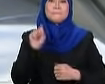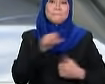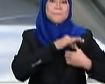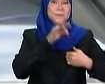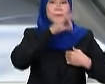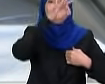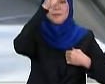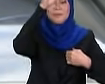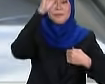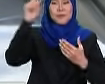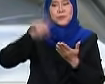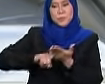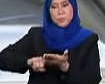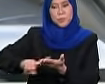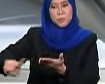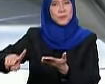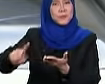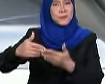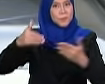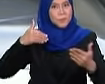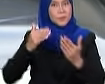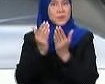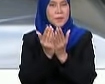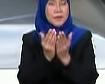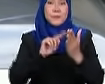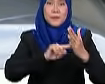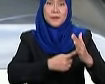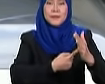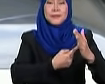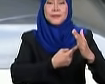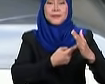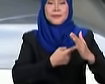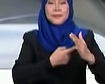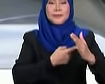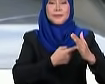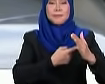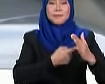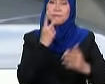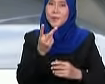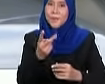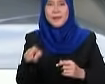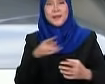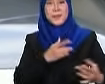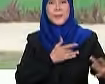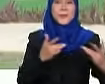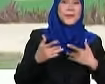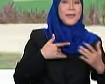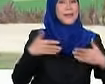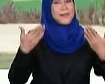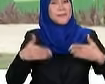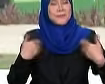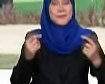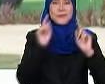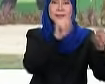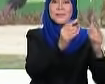pravda seminggu sebelum sekolah mula iyalah tinggal di pun macam excited juga